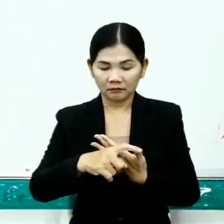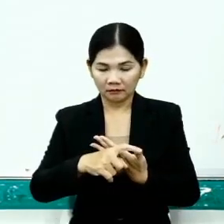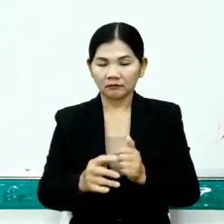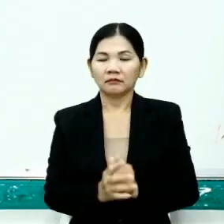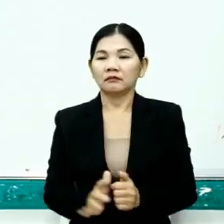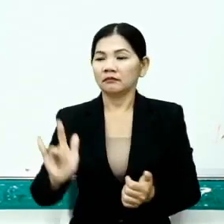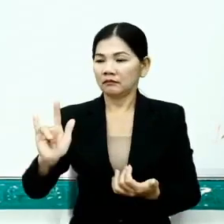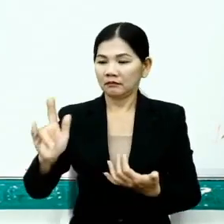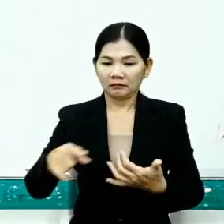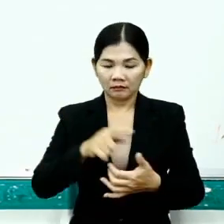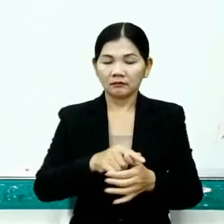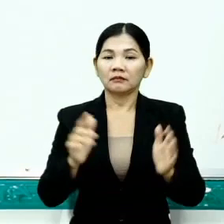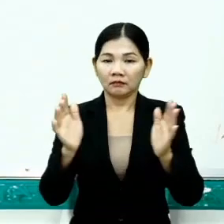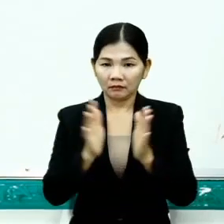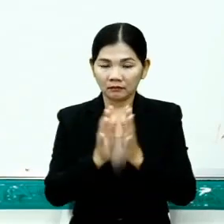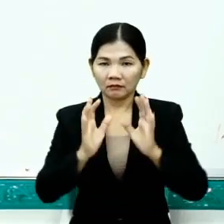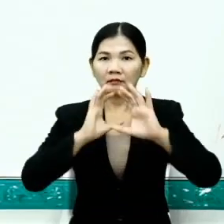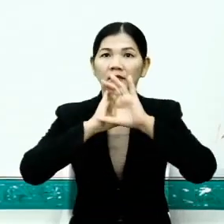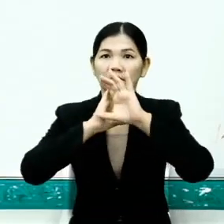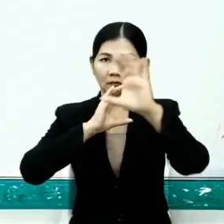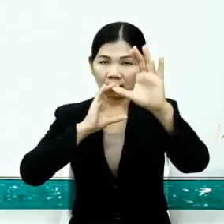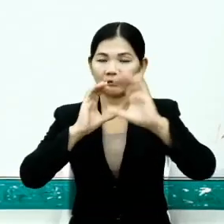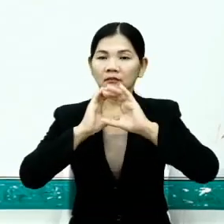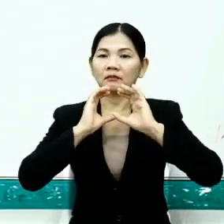Đồng tiết, bó,